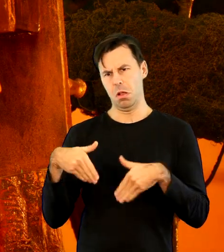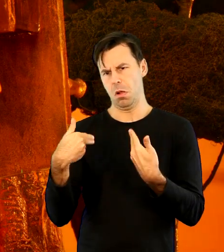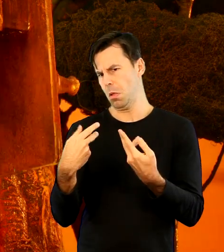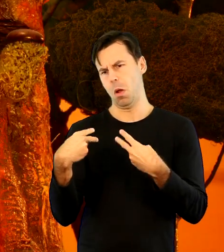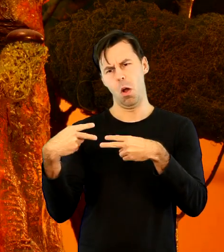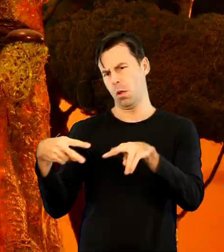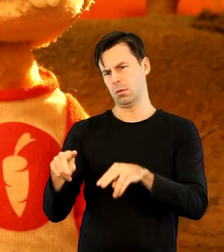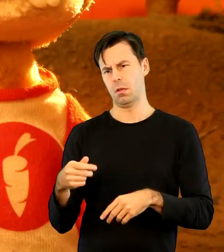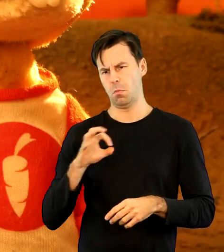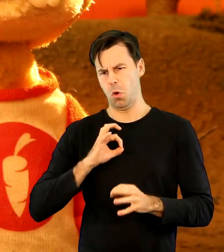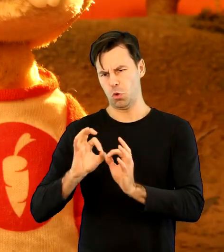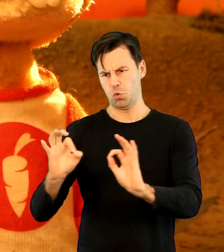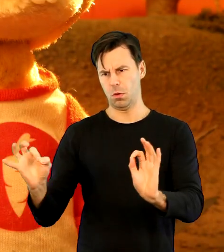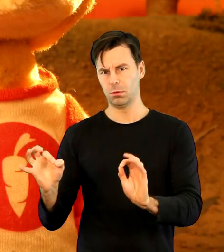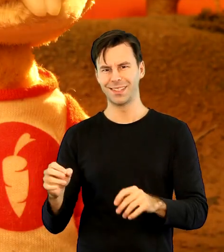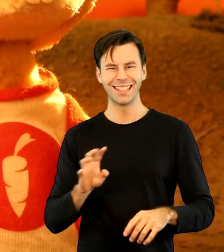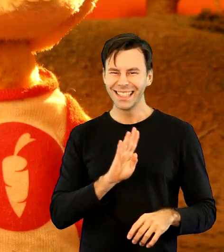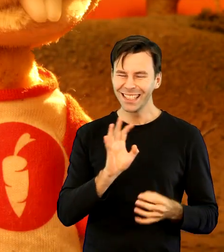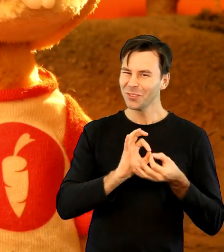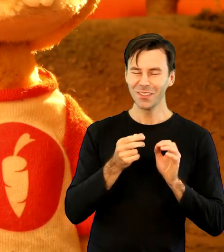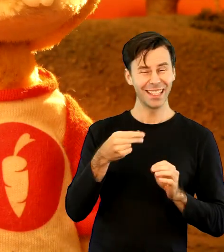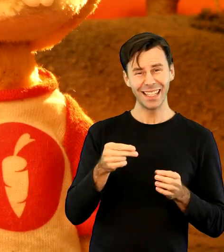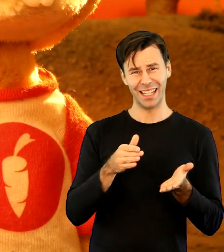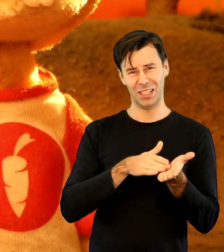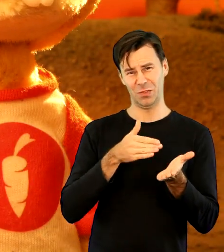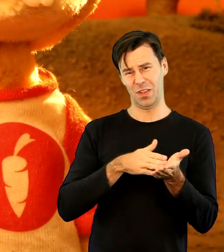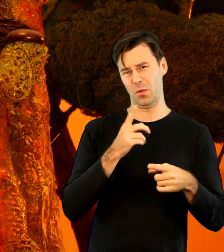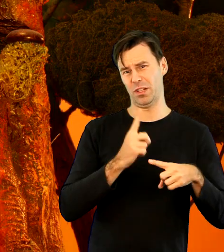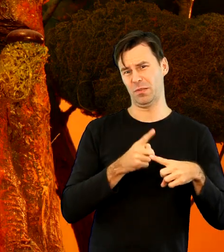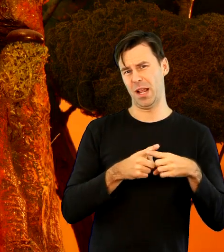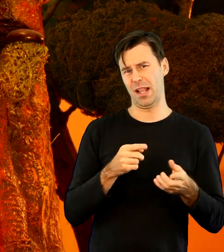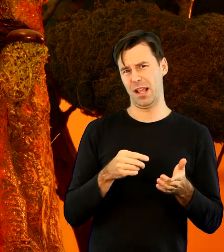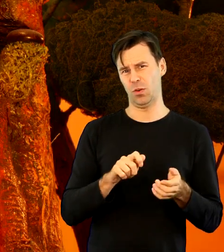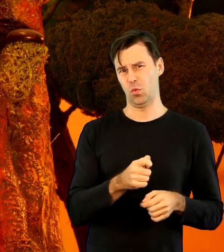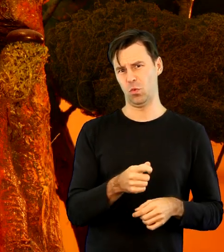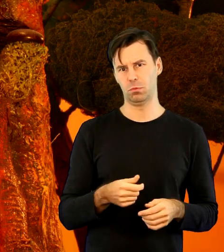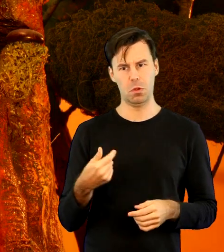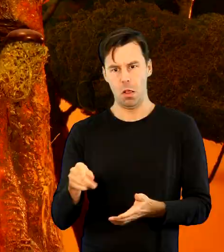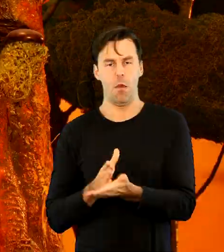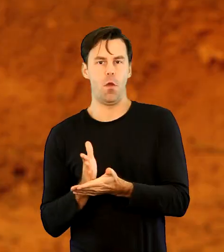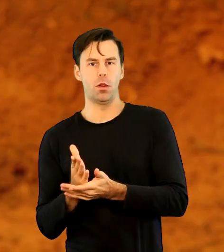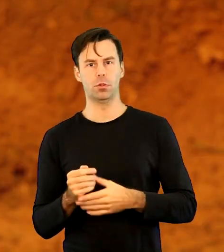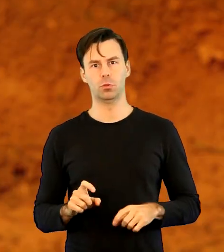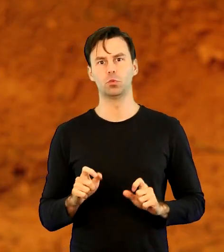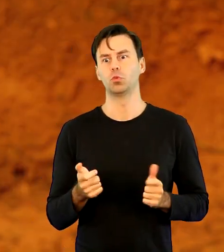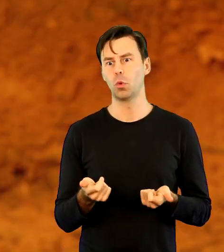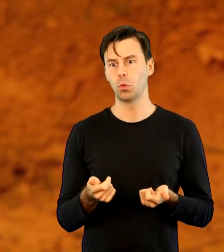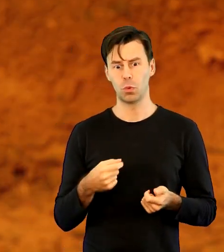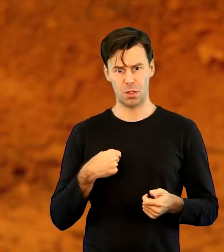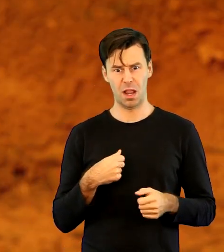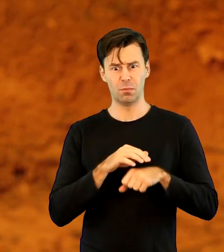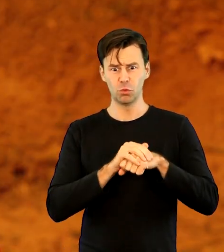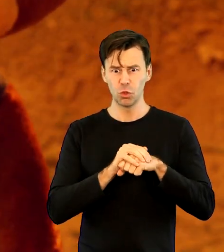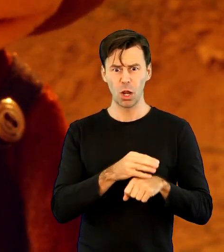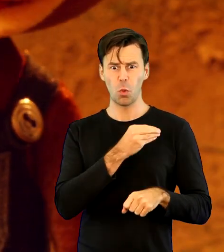Moje złoto? Jakie tam złoto? To tylko mosiężny kluczyk od spiżarni. Akurat nie wierzę! Co ty,